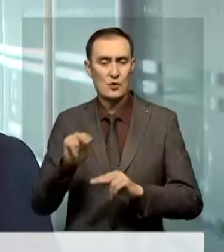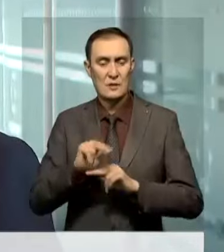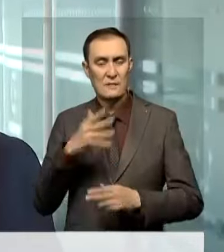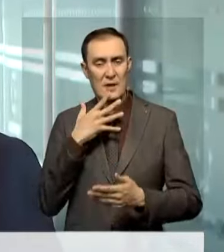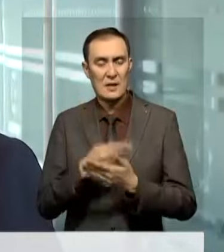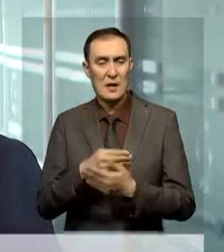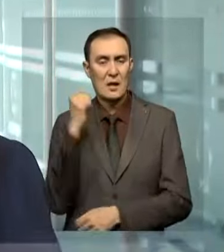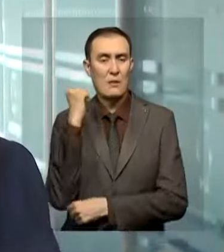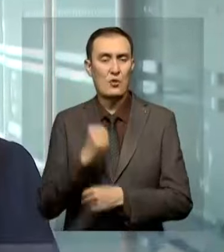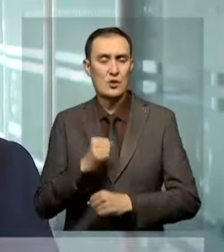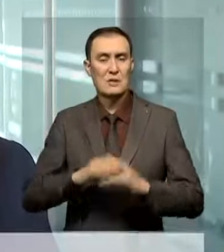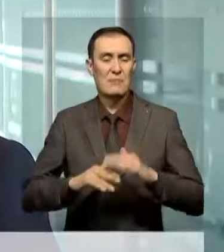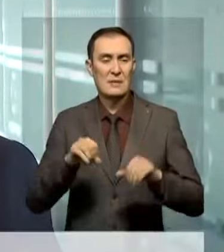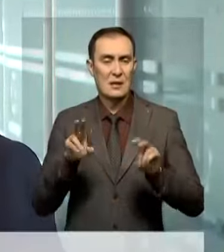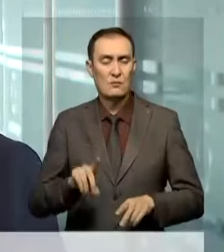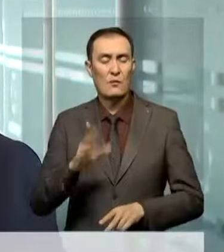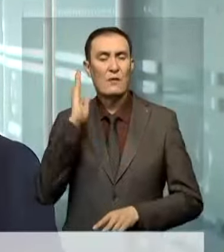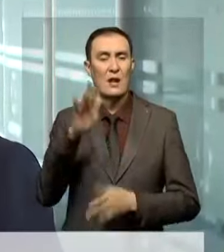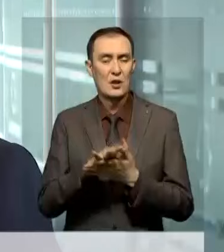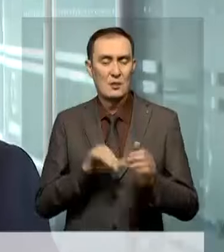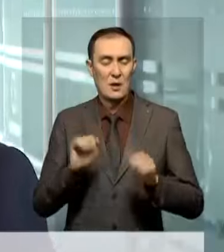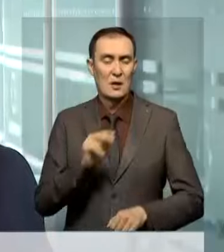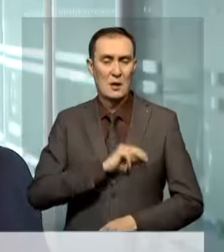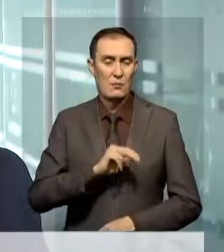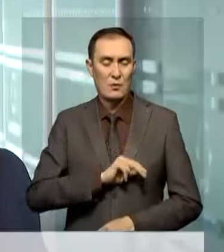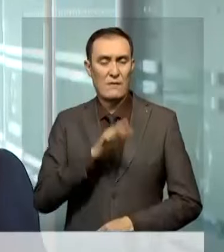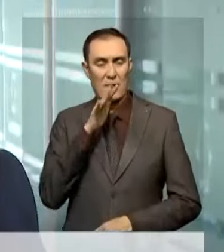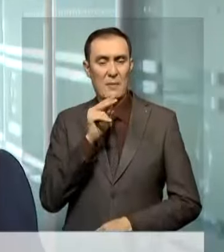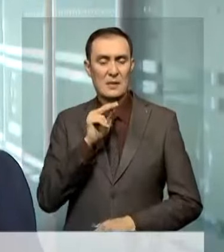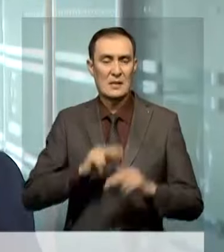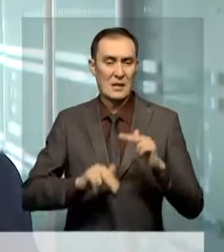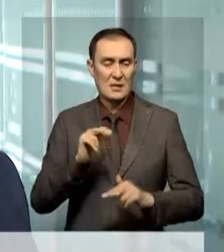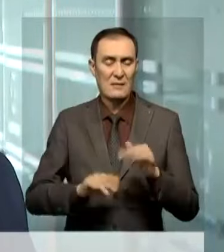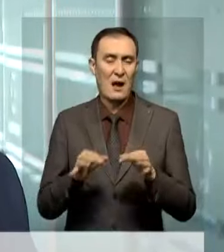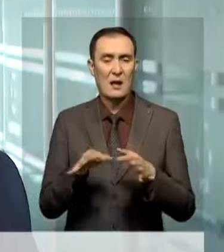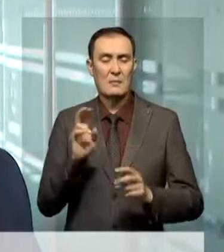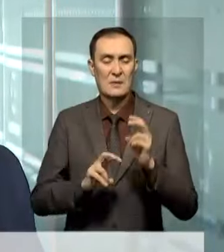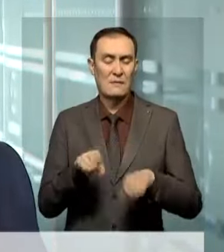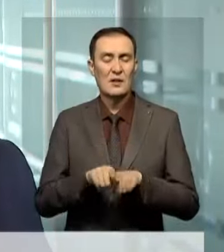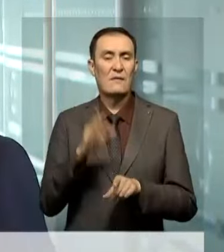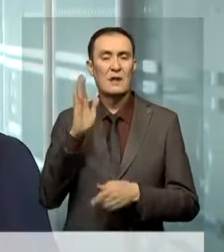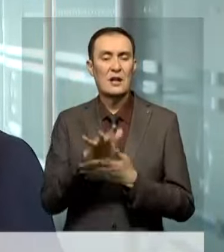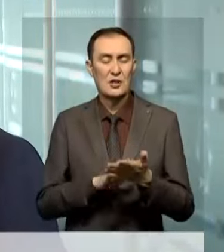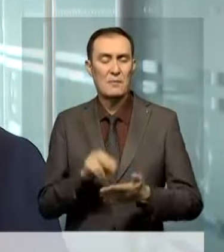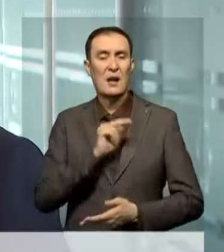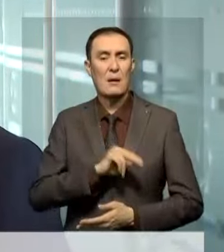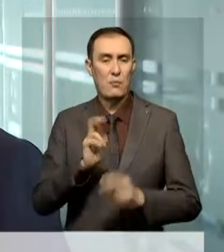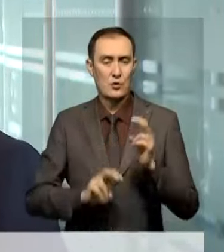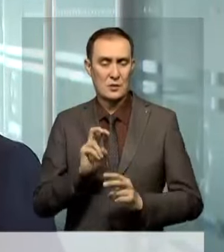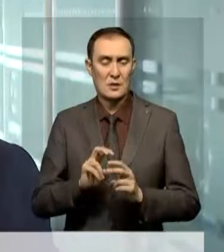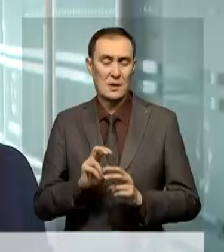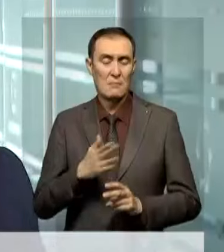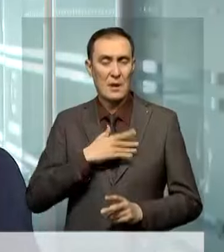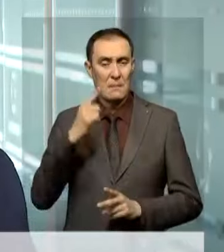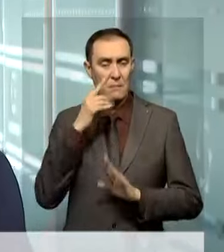ну, чтобы в дальнейшем они могли так и работать как при строительстве атомной станции, так и в дальнейшем при эксплуатации самой атомной станции. Потому